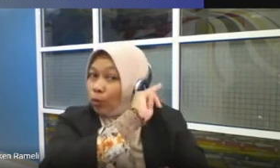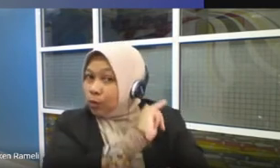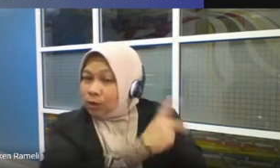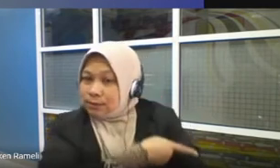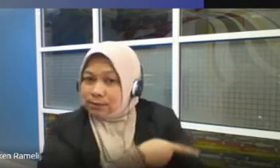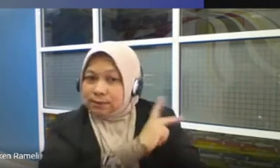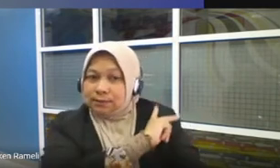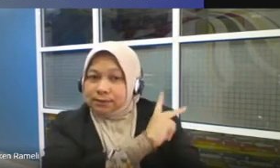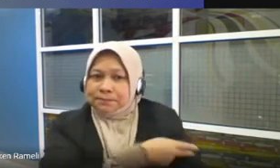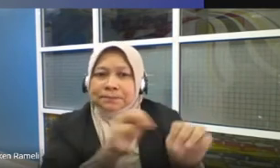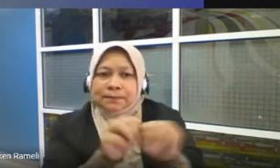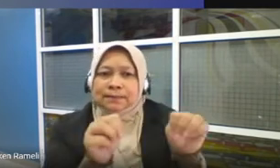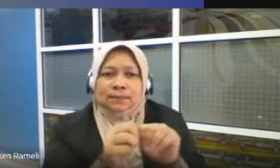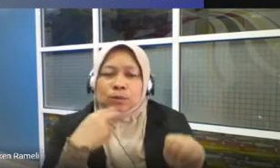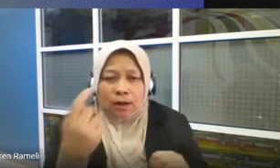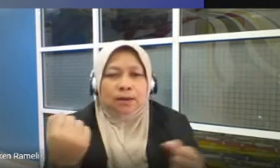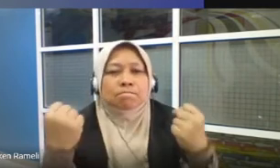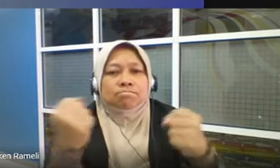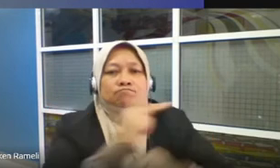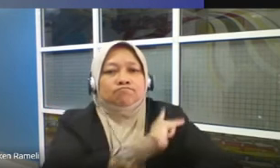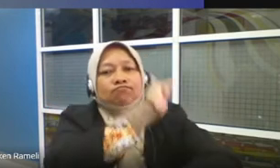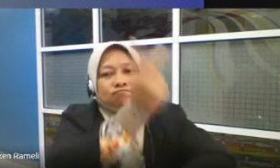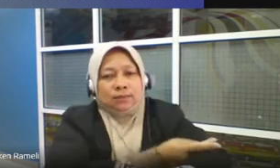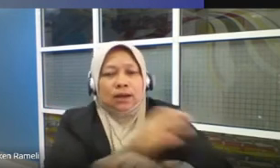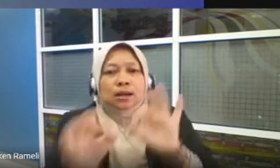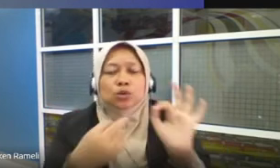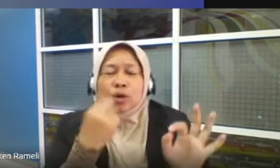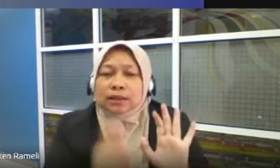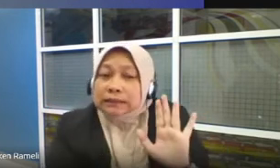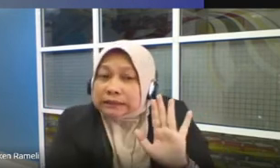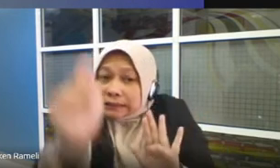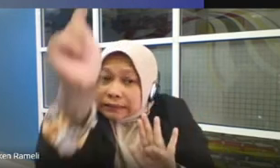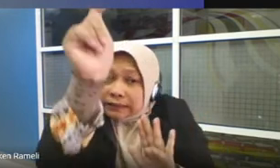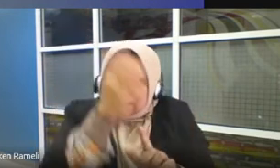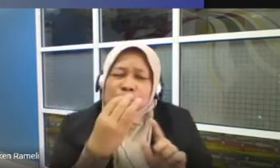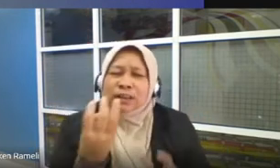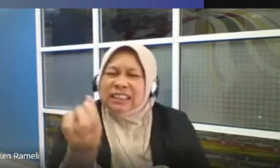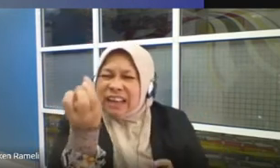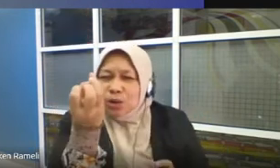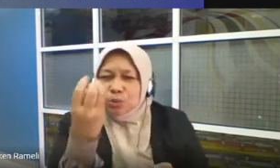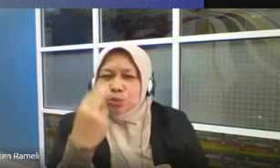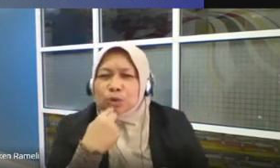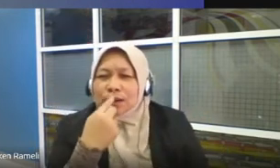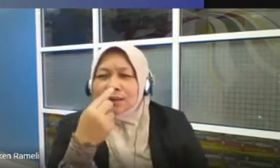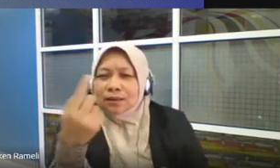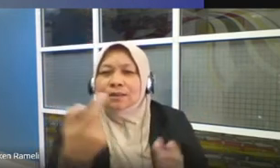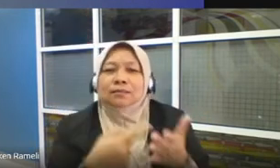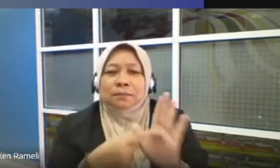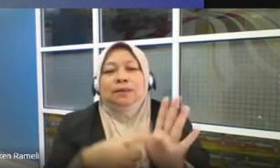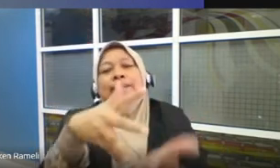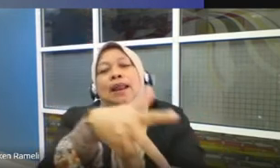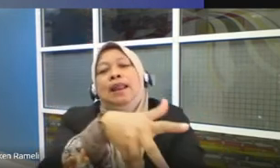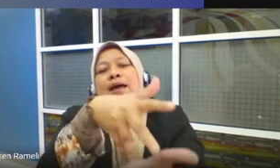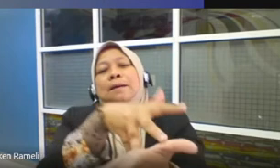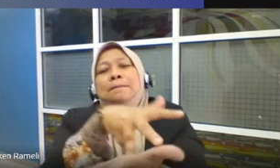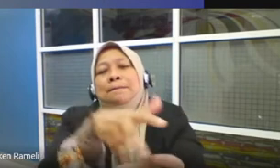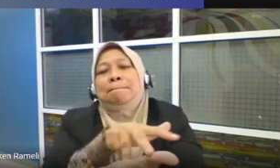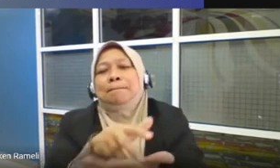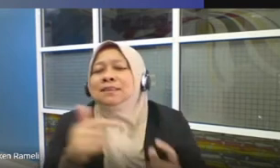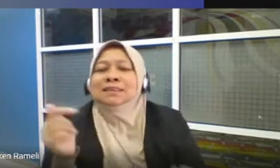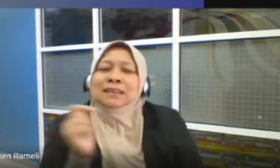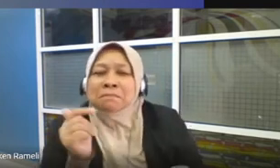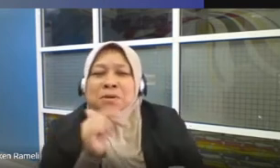dia suara yang power. Kemudian kalau suara yang tinggi ataupun suara yang halus, menunjukkan kelemahan. Kita tak